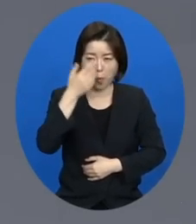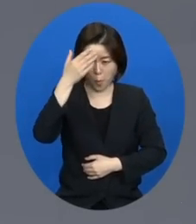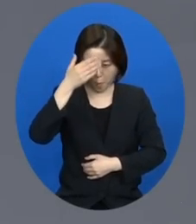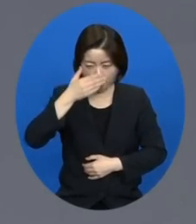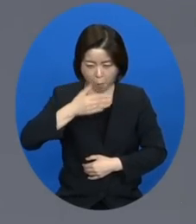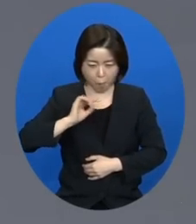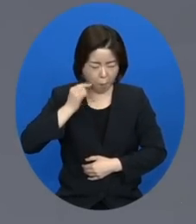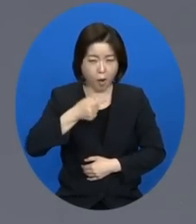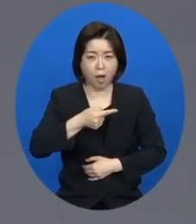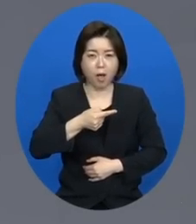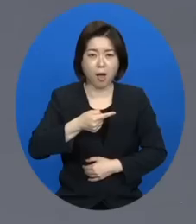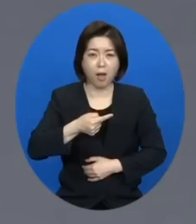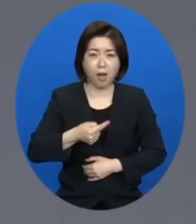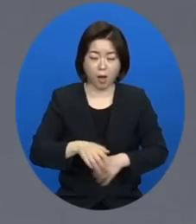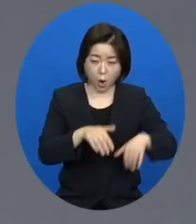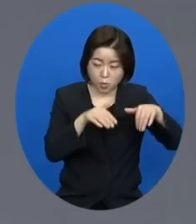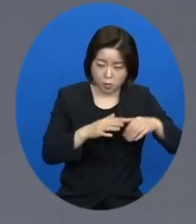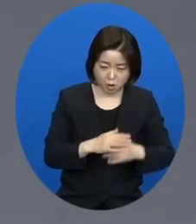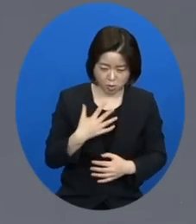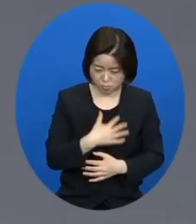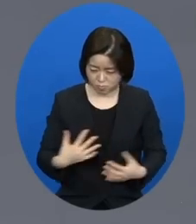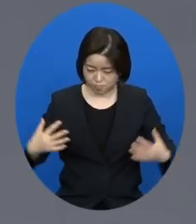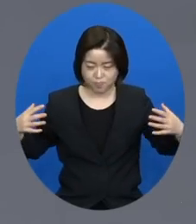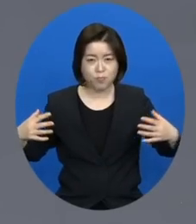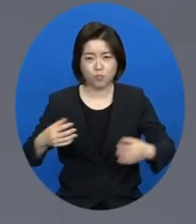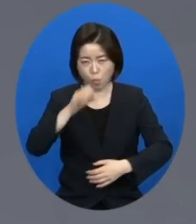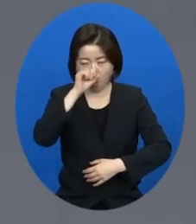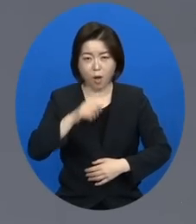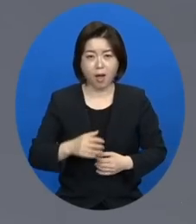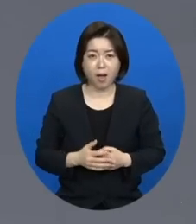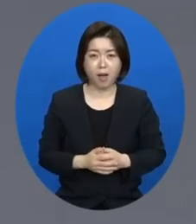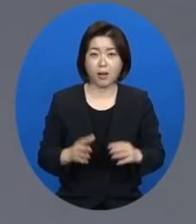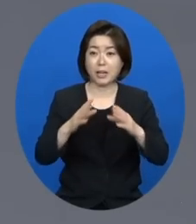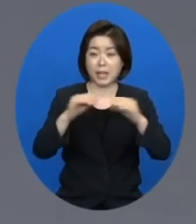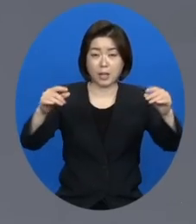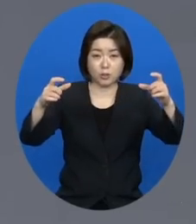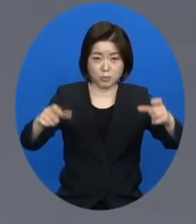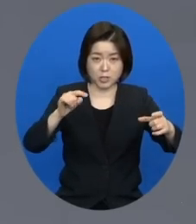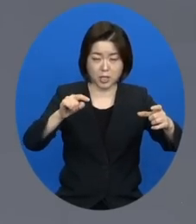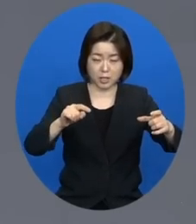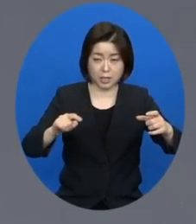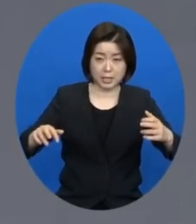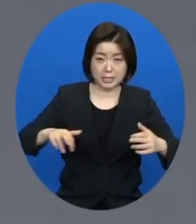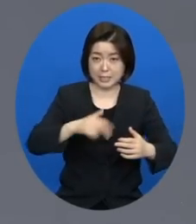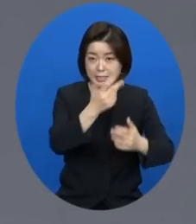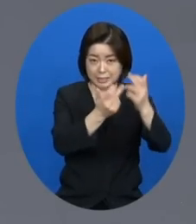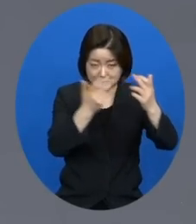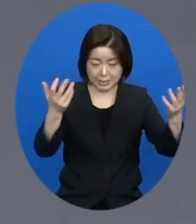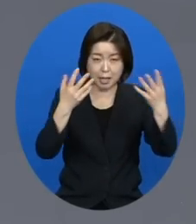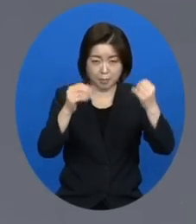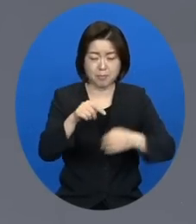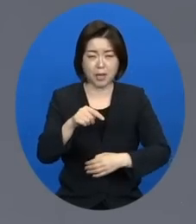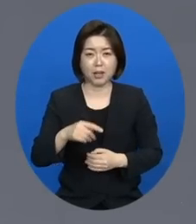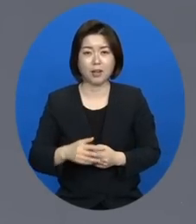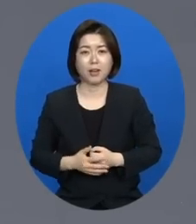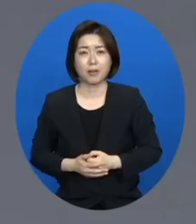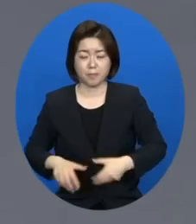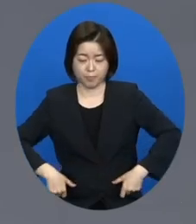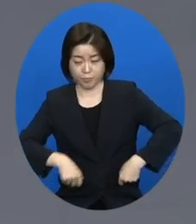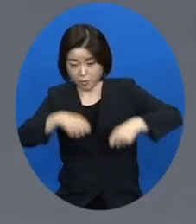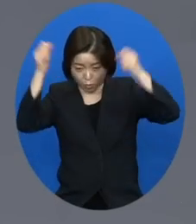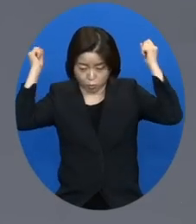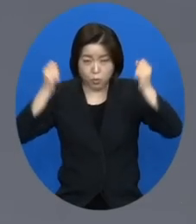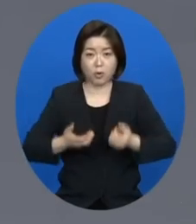반반하죠. 노예로 일했으니 몸은 또 얼마나 좋겠어요. 이 애굽 지역이 이 사막지대 아니니까 그러니까 굉장히 그 우통을 벗고